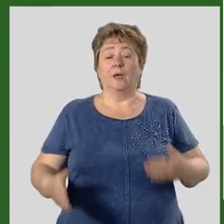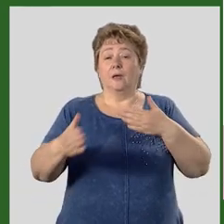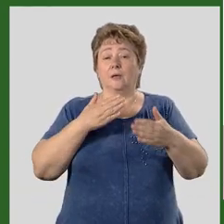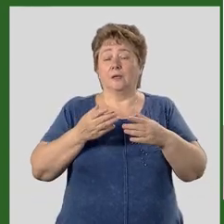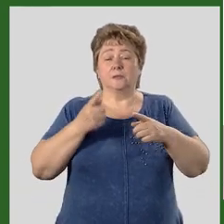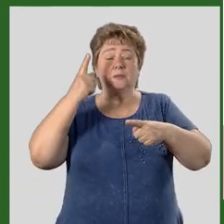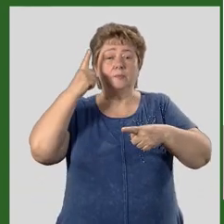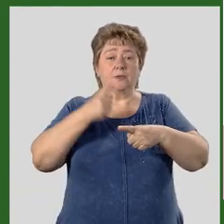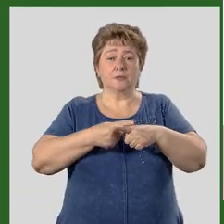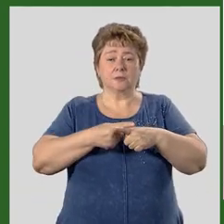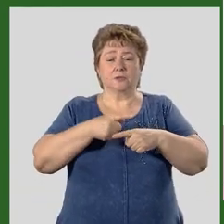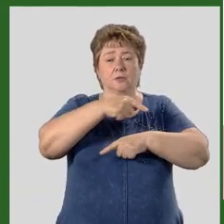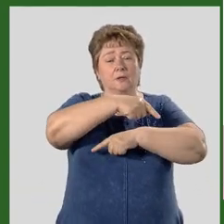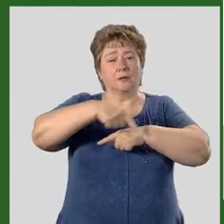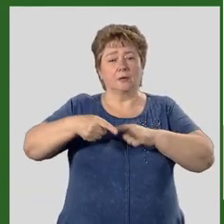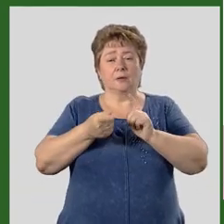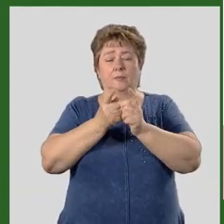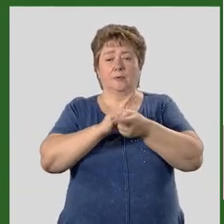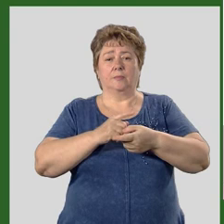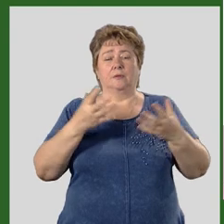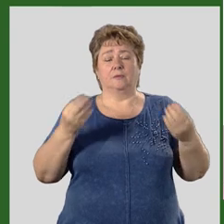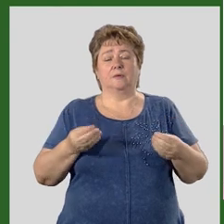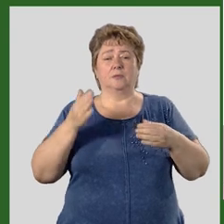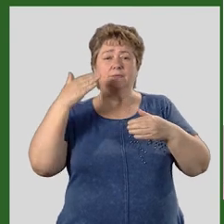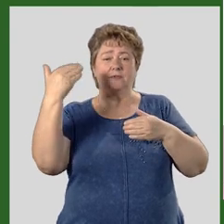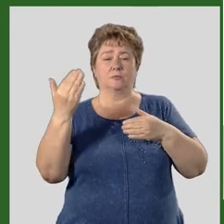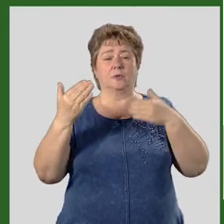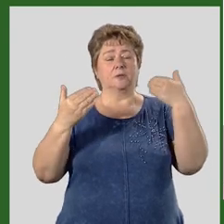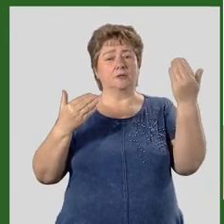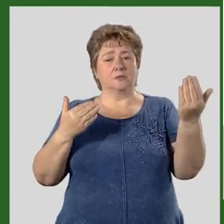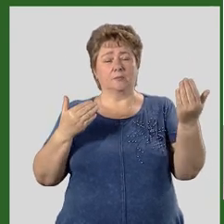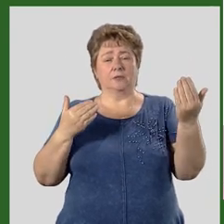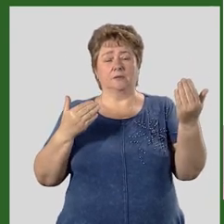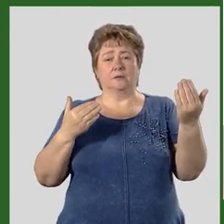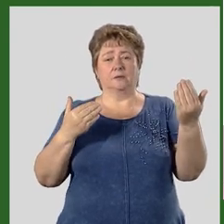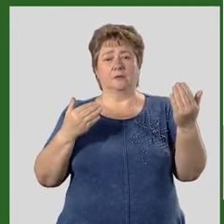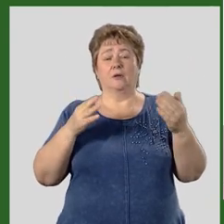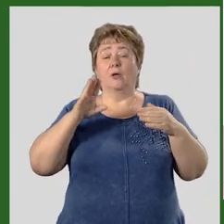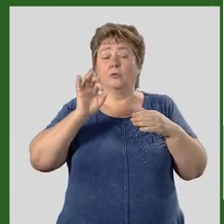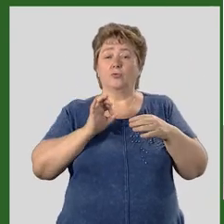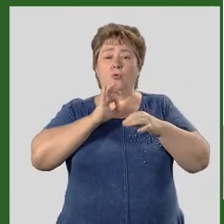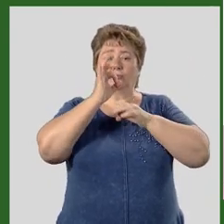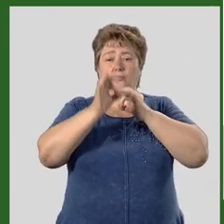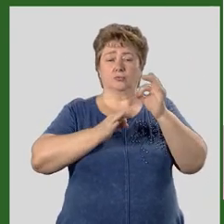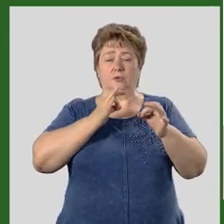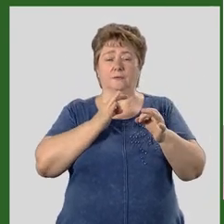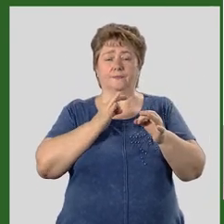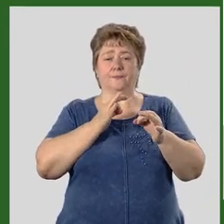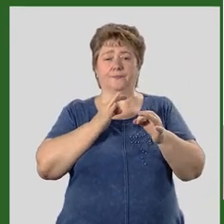Если пересечь линию перемены дат с востока на запад, то сутки